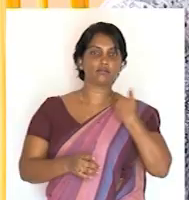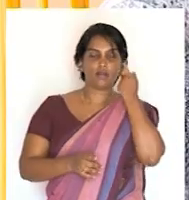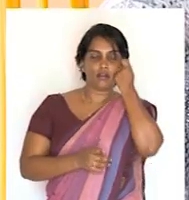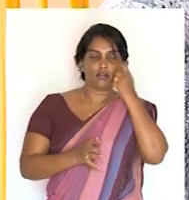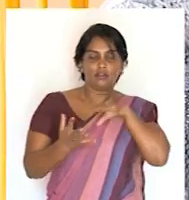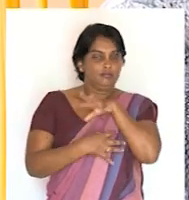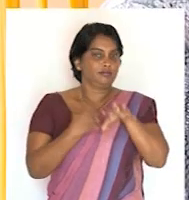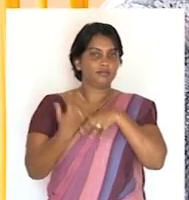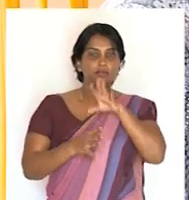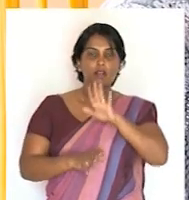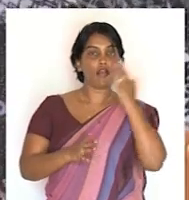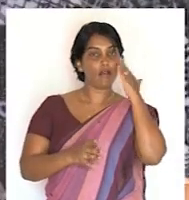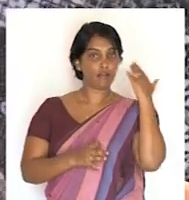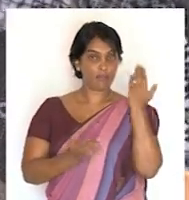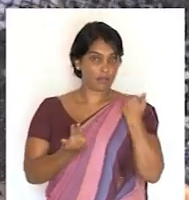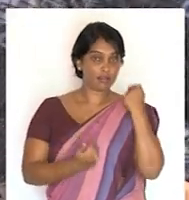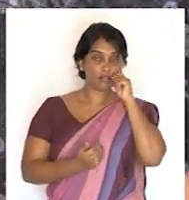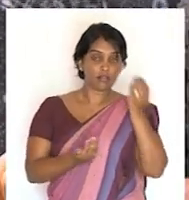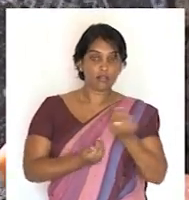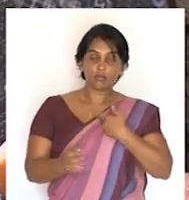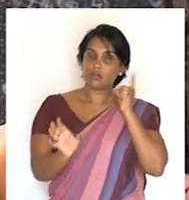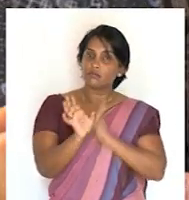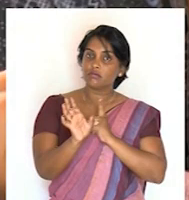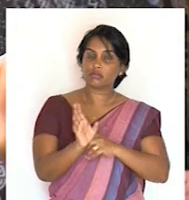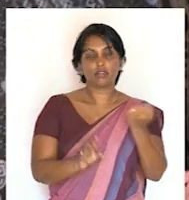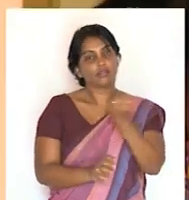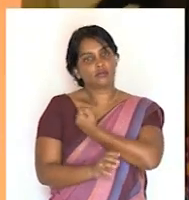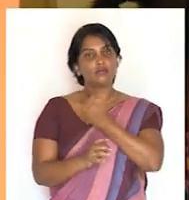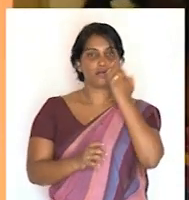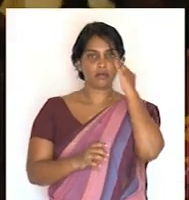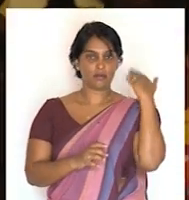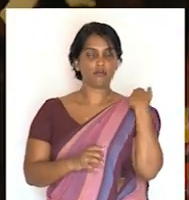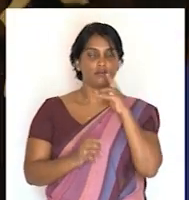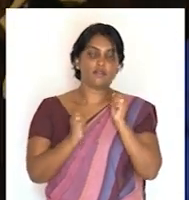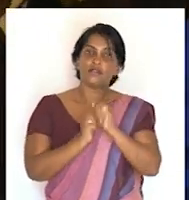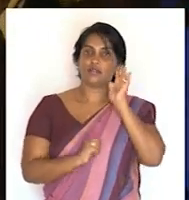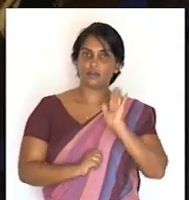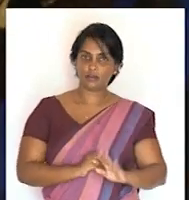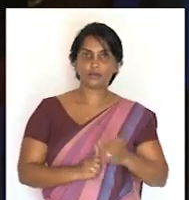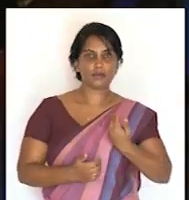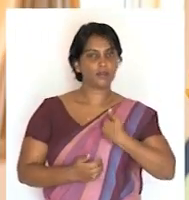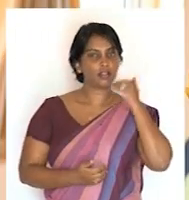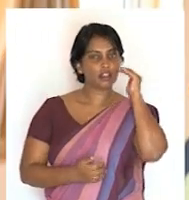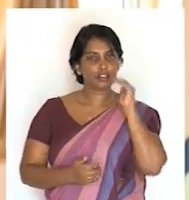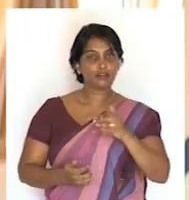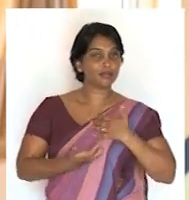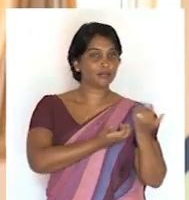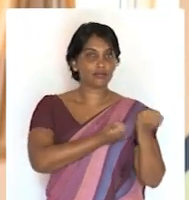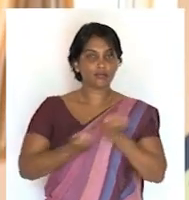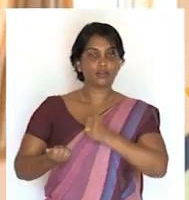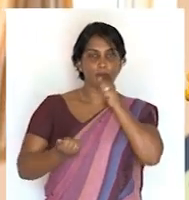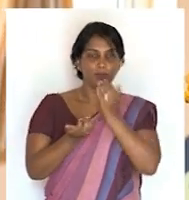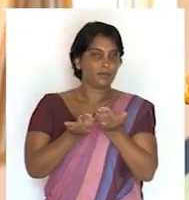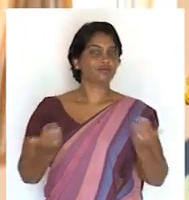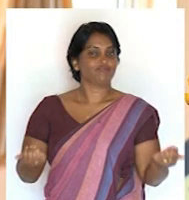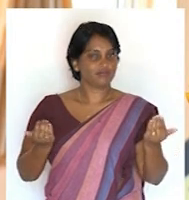is having a different issue. They have not undergone this experience before. මගේ දුව මෙහෙට